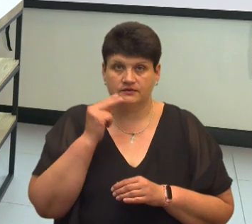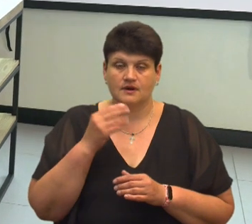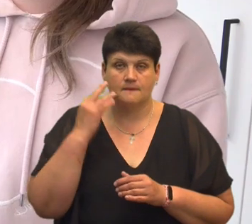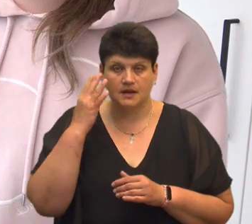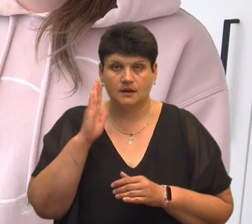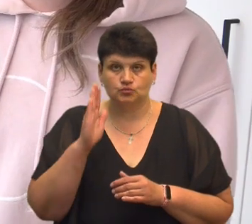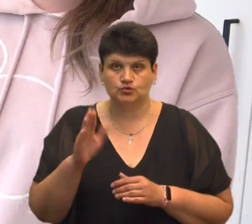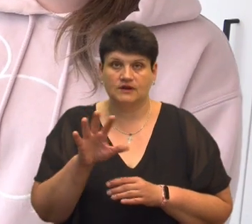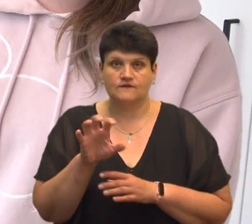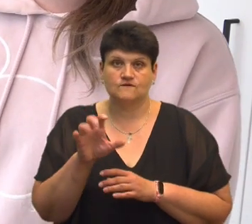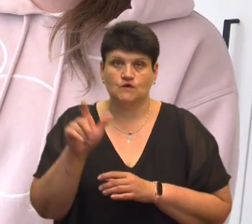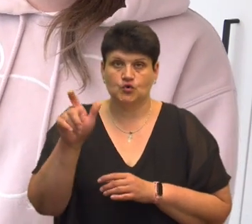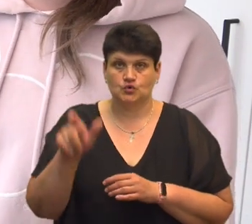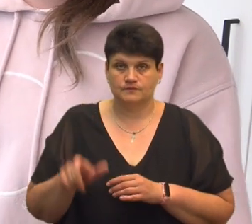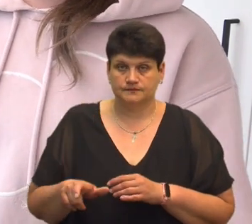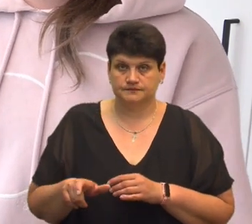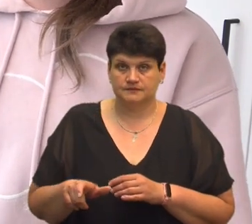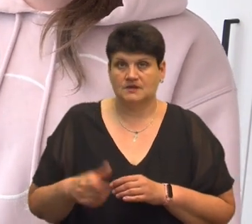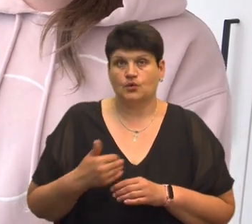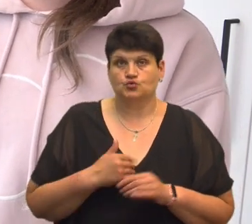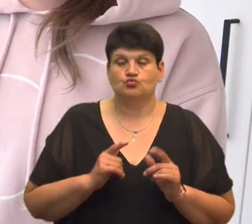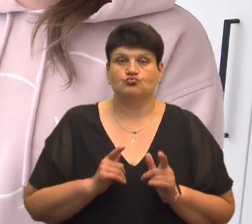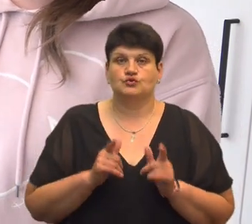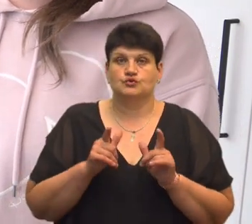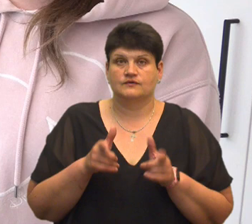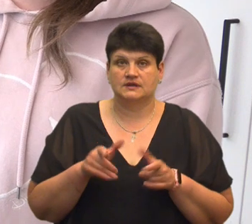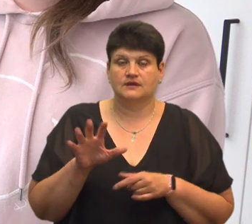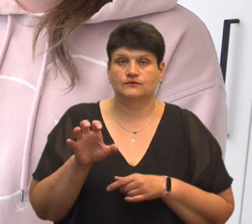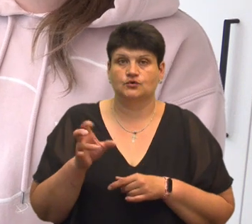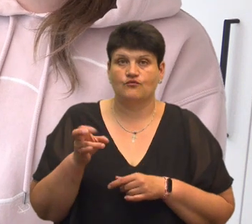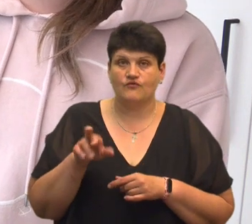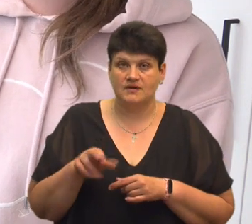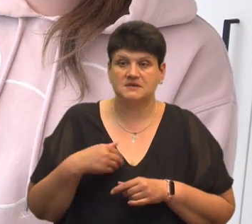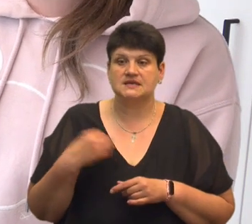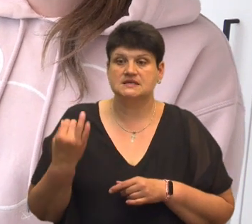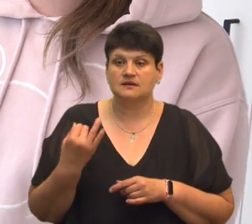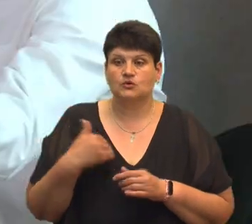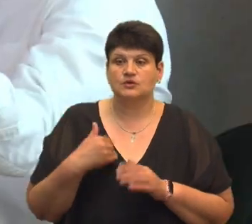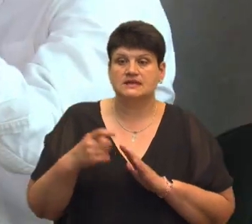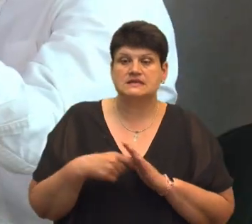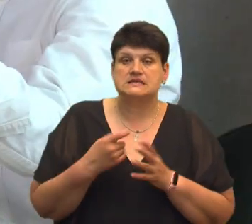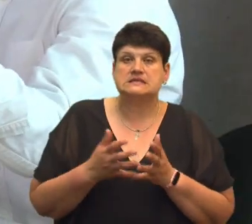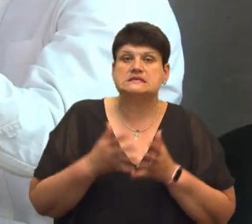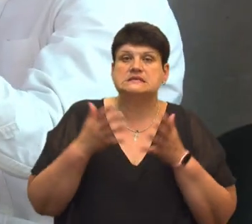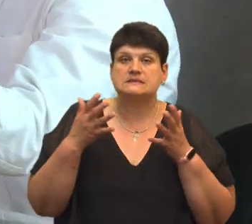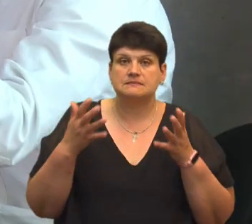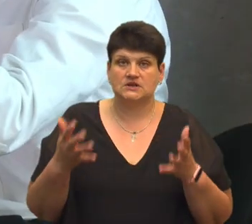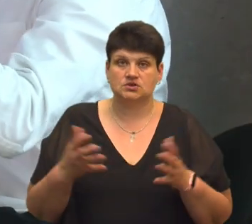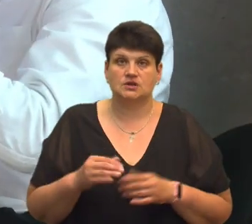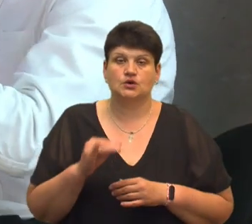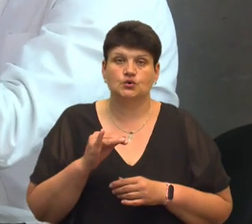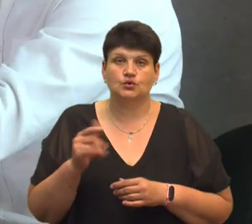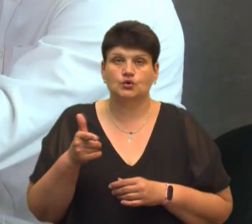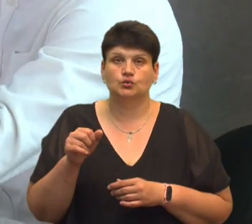фотографинею. Зараз я хочу поступати на фотографування. Мені це цікаво, я би хотіла дізнати щось більше. Юрій Гудь